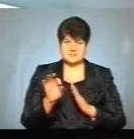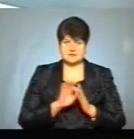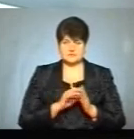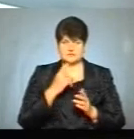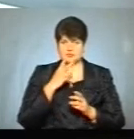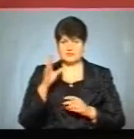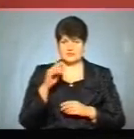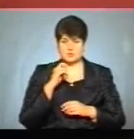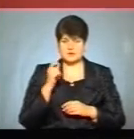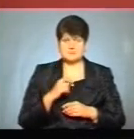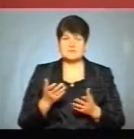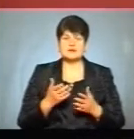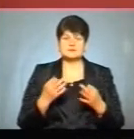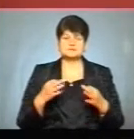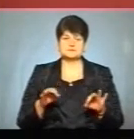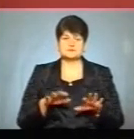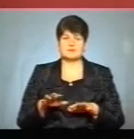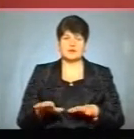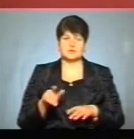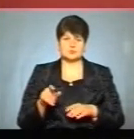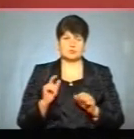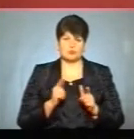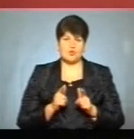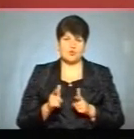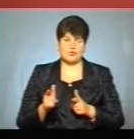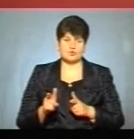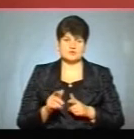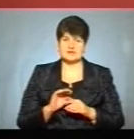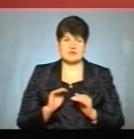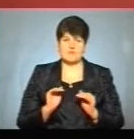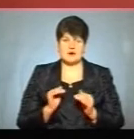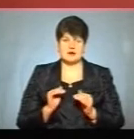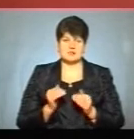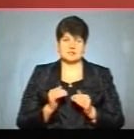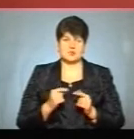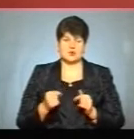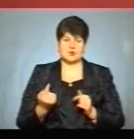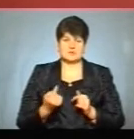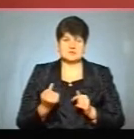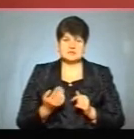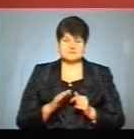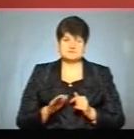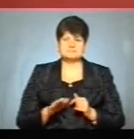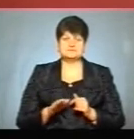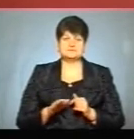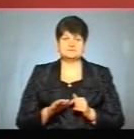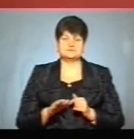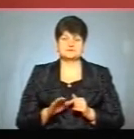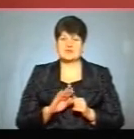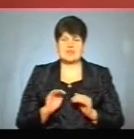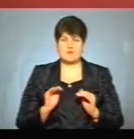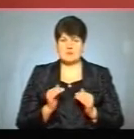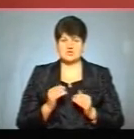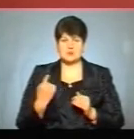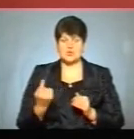Україні. На які вакансії мешканці області погоджуються не в межах області? Ну, не в межах області, можливо, такі,